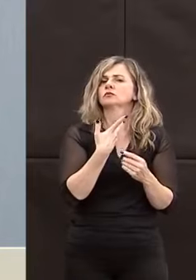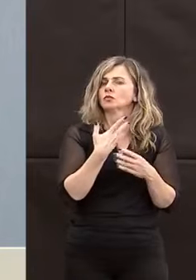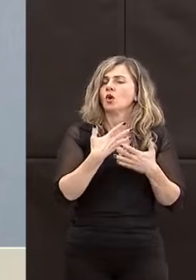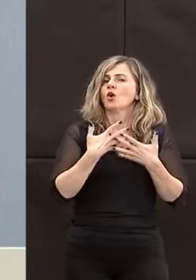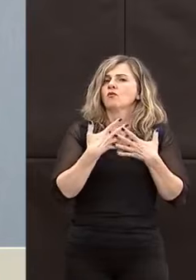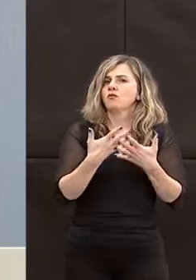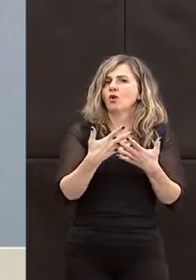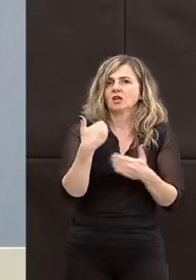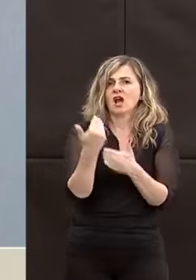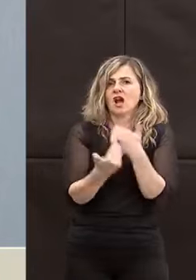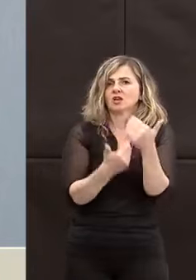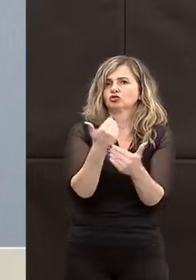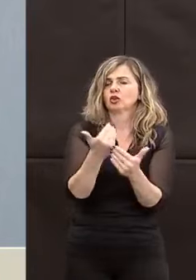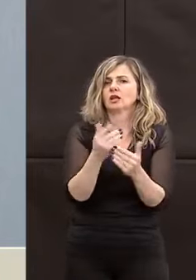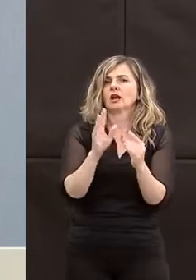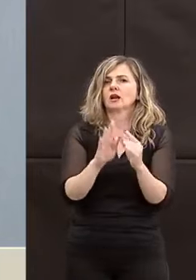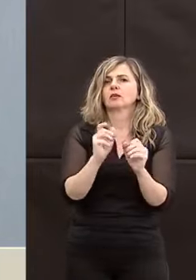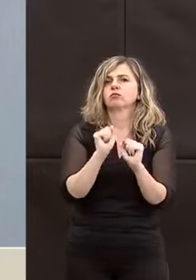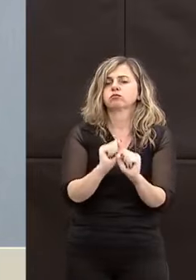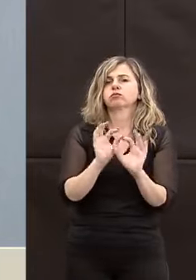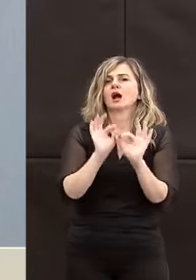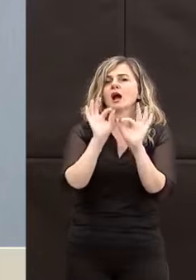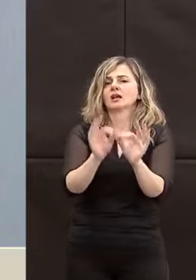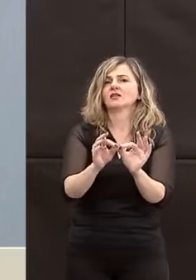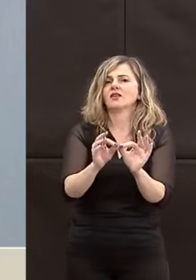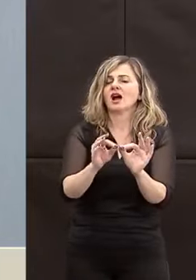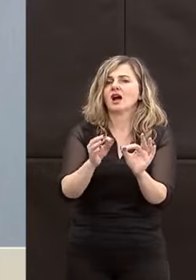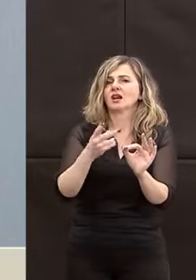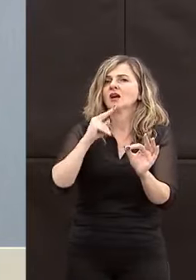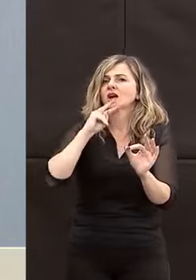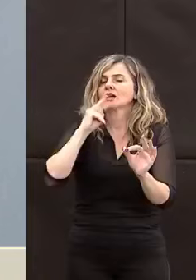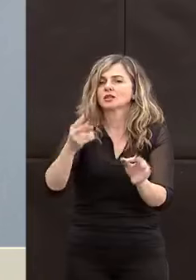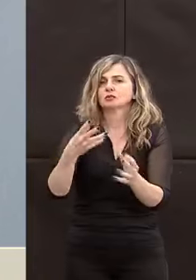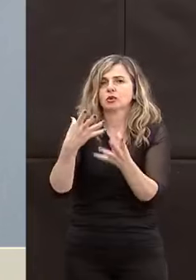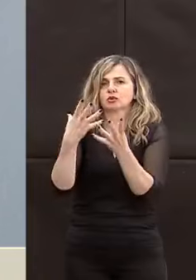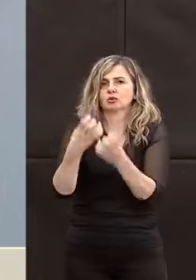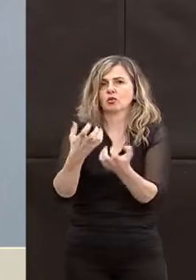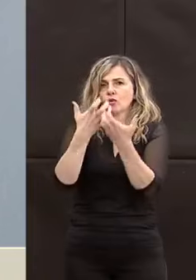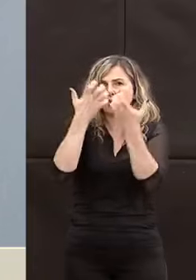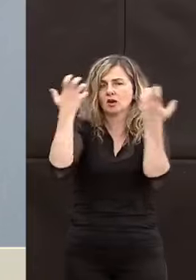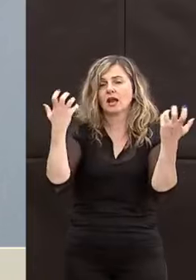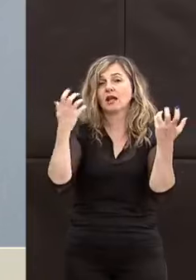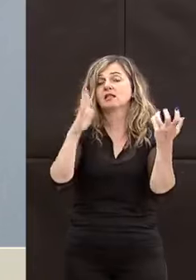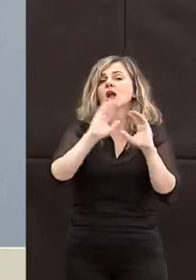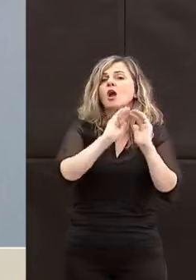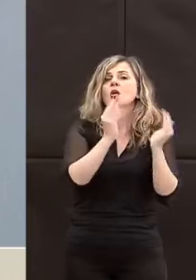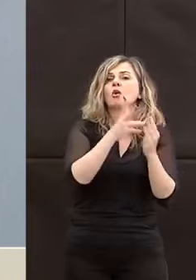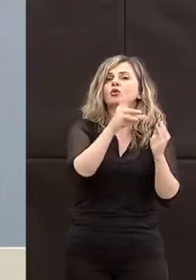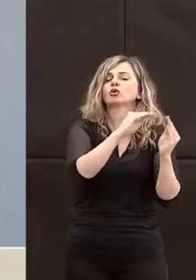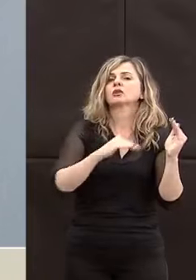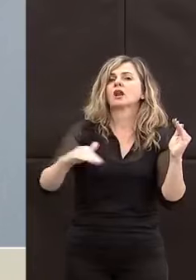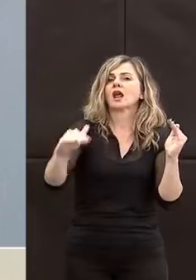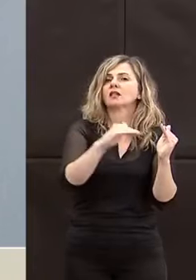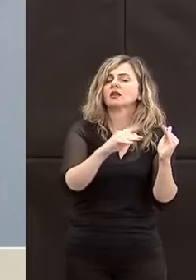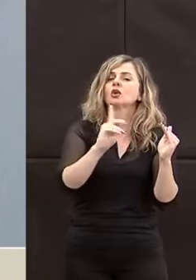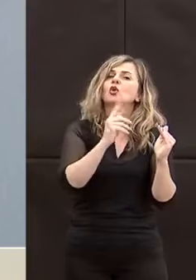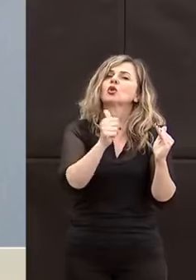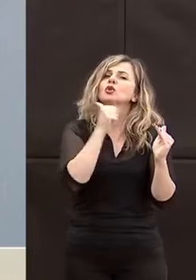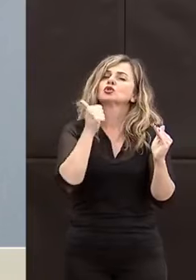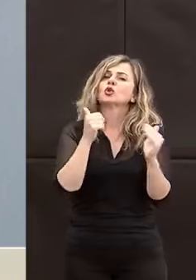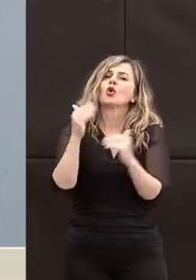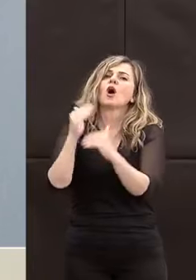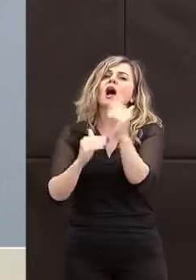accelerare per poter arrivare a dare delle risposte concrete al mondo trentino che non elmo solo il mondo delle imprese